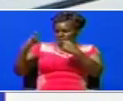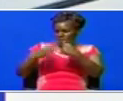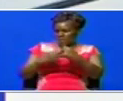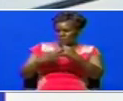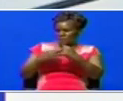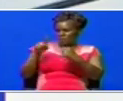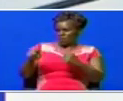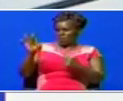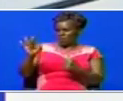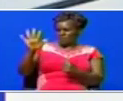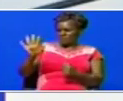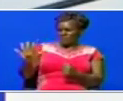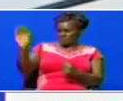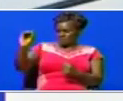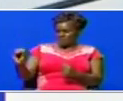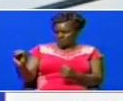98.35%.